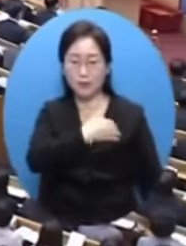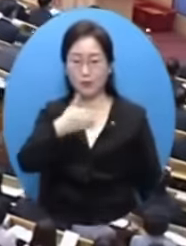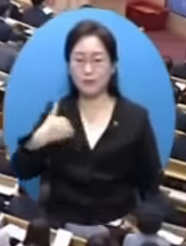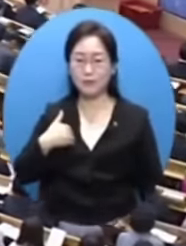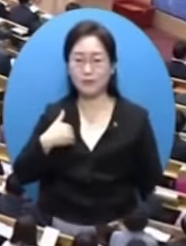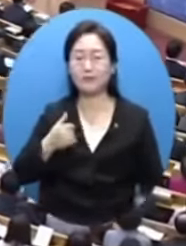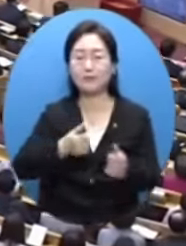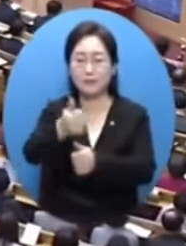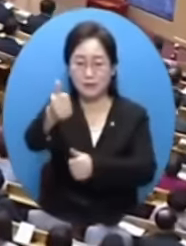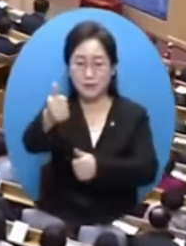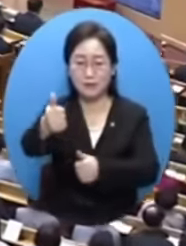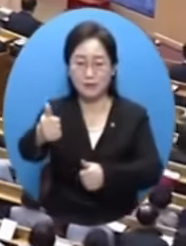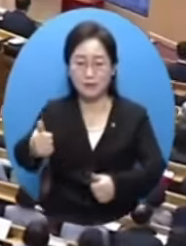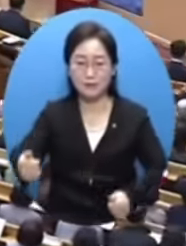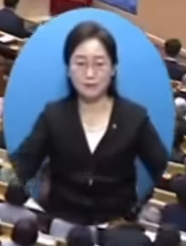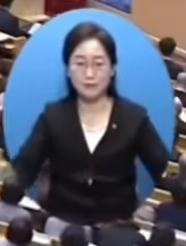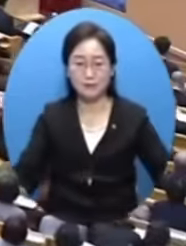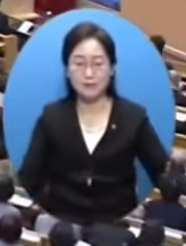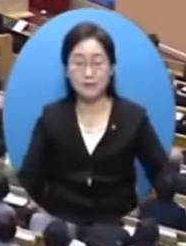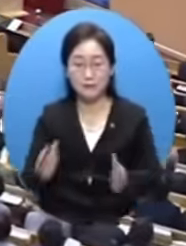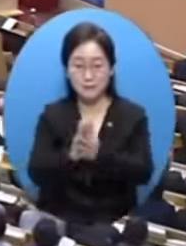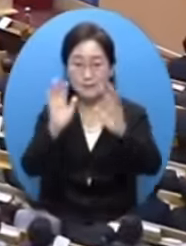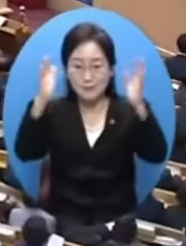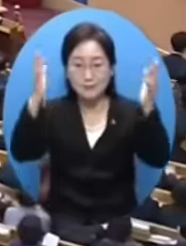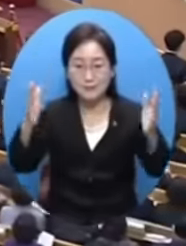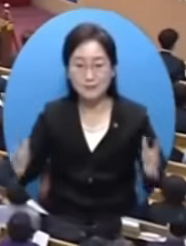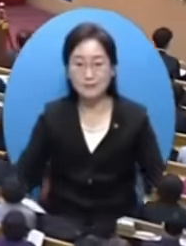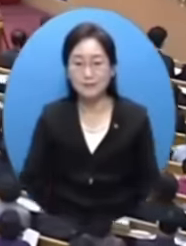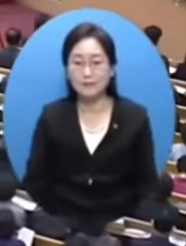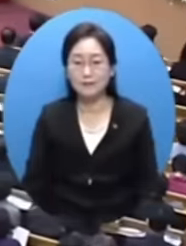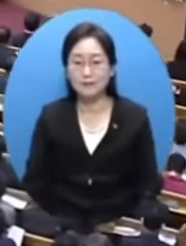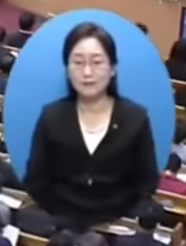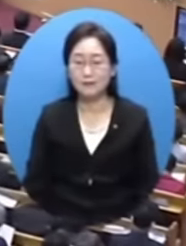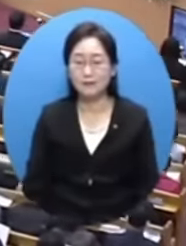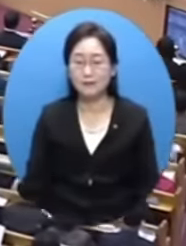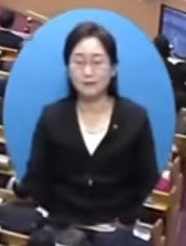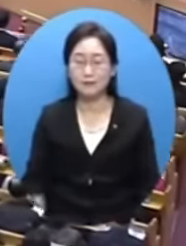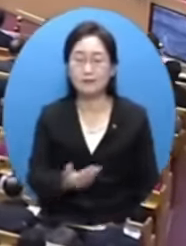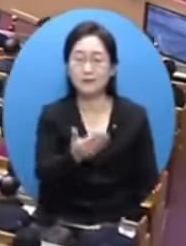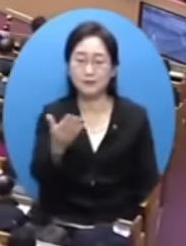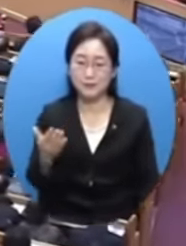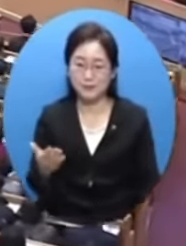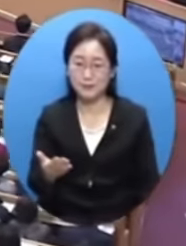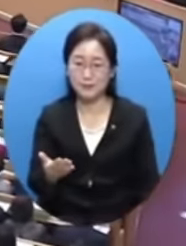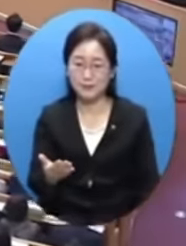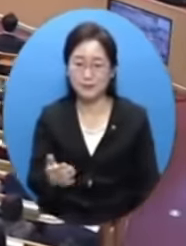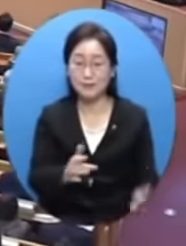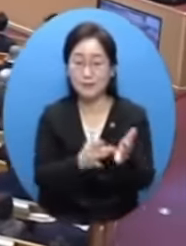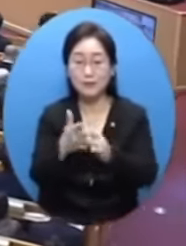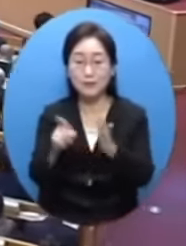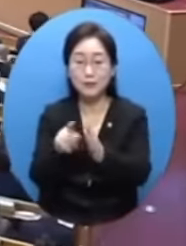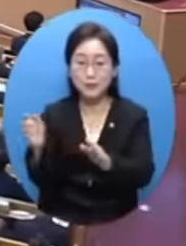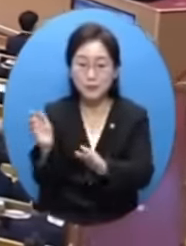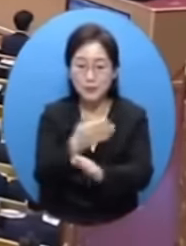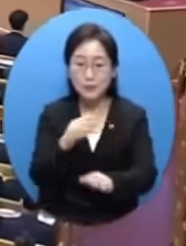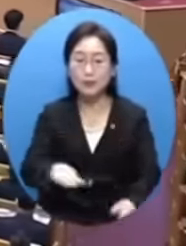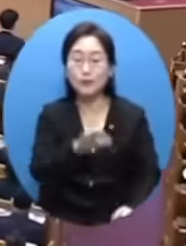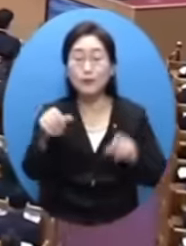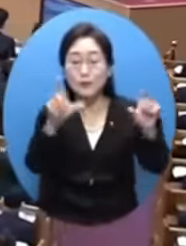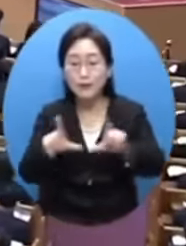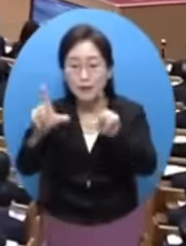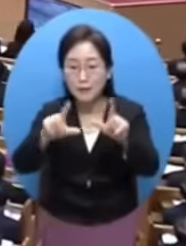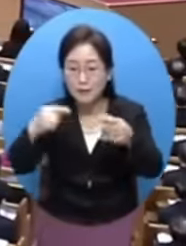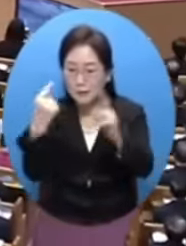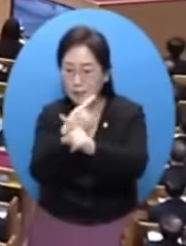넉넉히 이기느니라. 할렐루야. 여러분 예수 믿고 나서 우리의 삶이 바뀌었다는